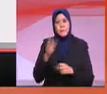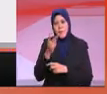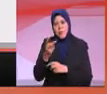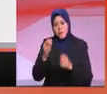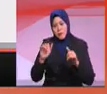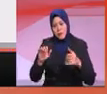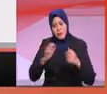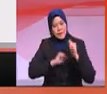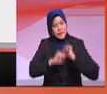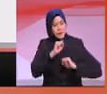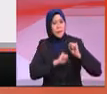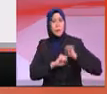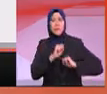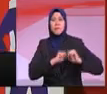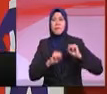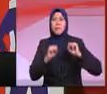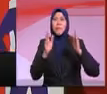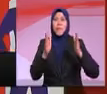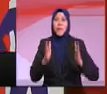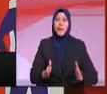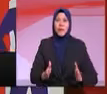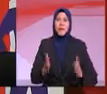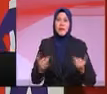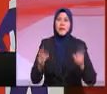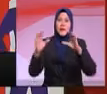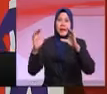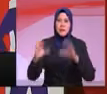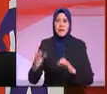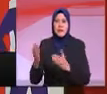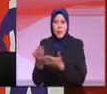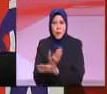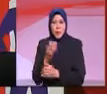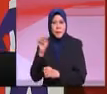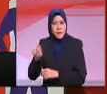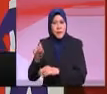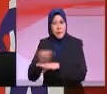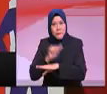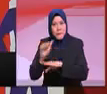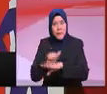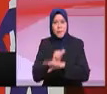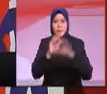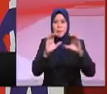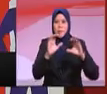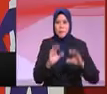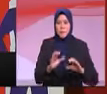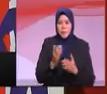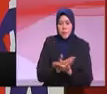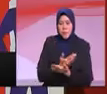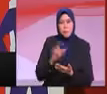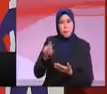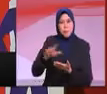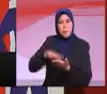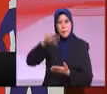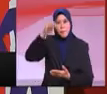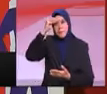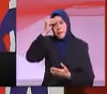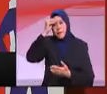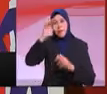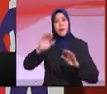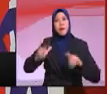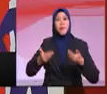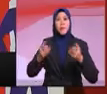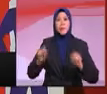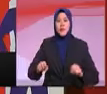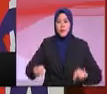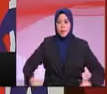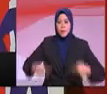modifikasi tingkah laku setiap individu. Inilah norma baru, tapi kita kena amalkan norma baru. Kita kena belajar bagaimana kita boleh